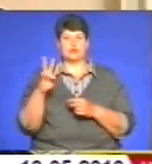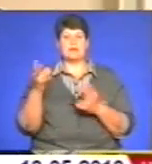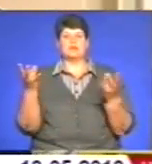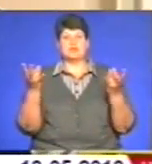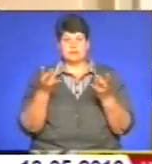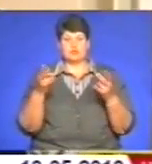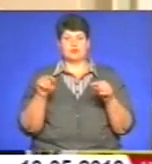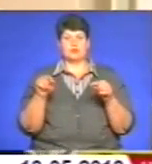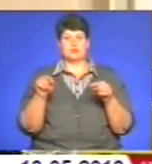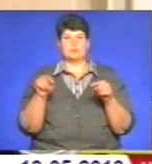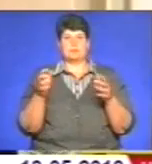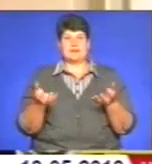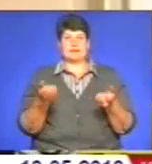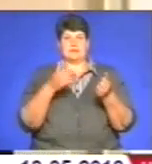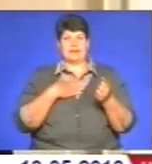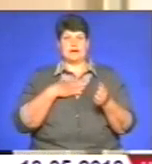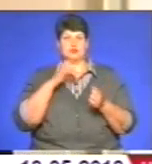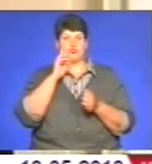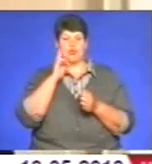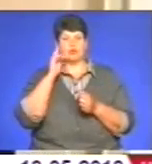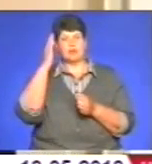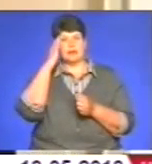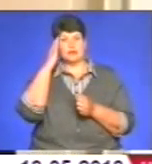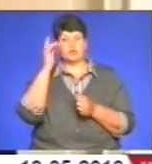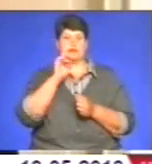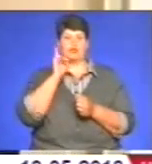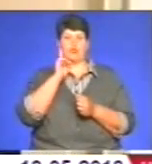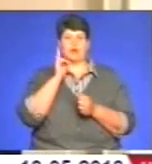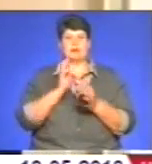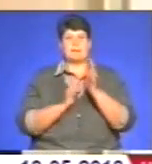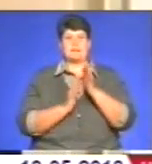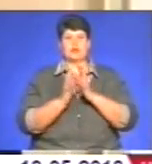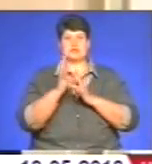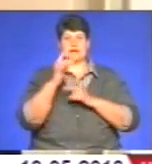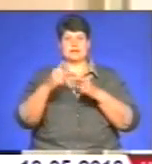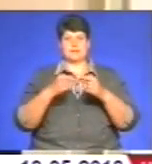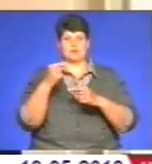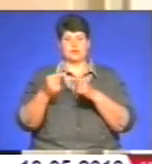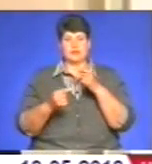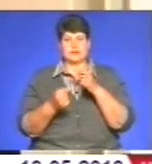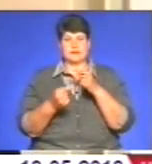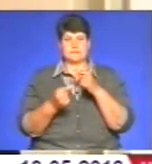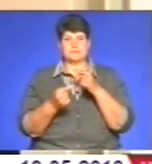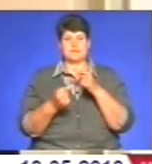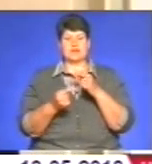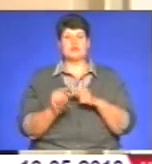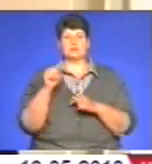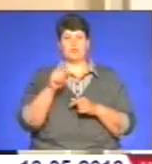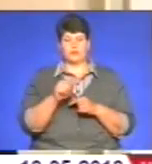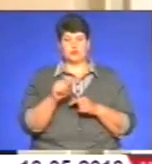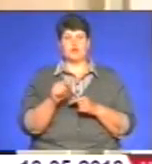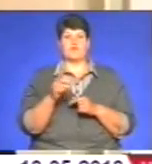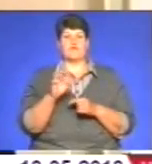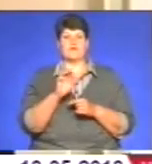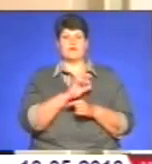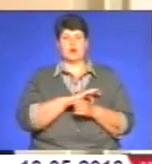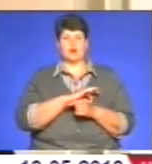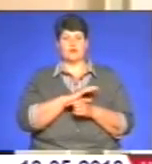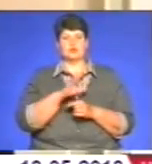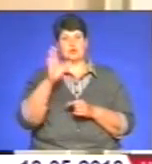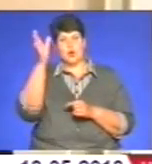нашу молодь. І талановиту молодь, і підростаюче молодше покоління, щоб воно виховувалося і